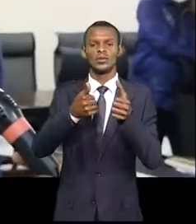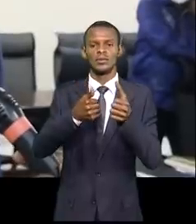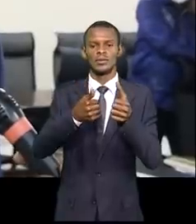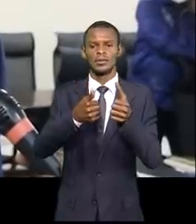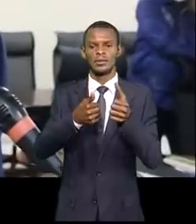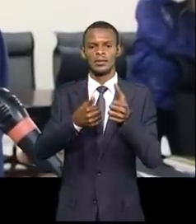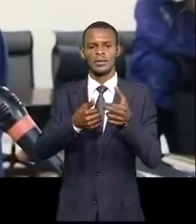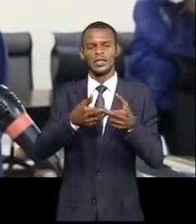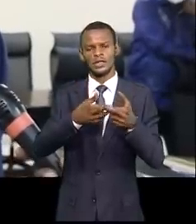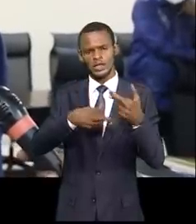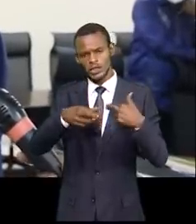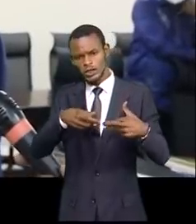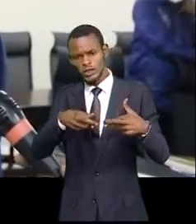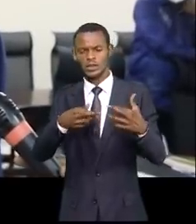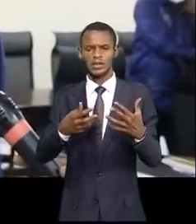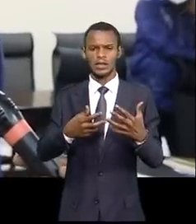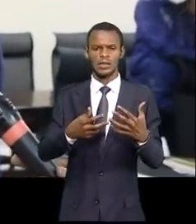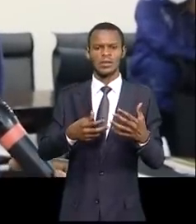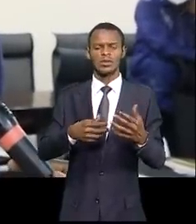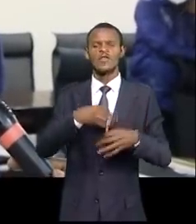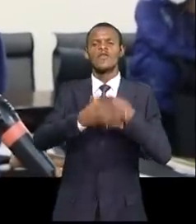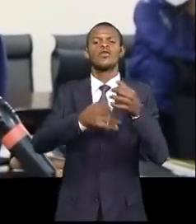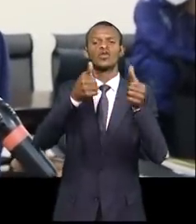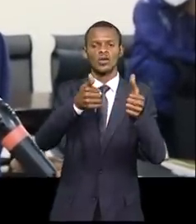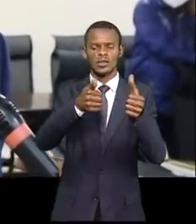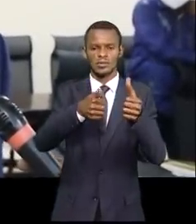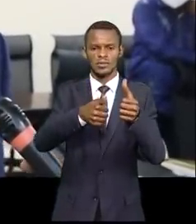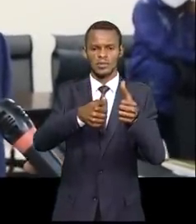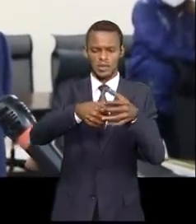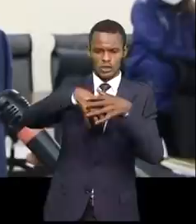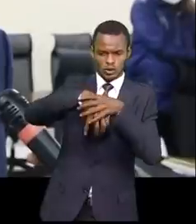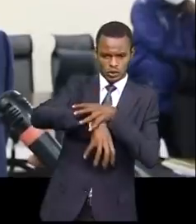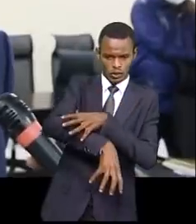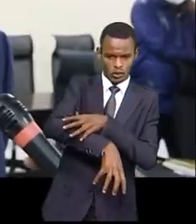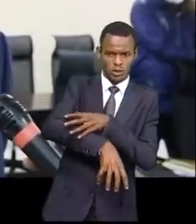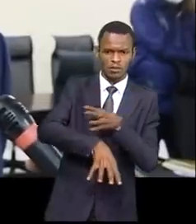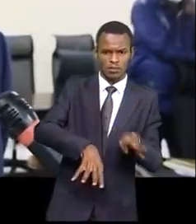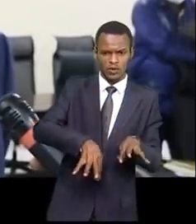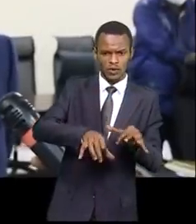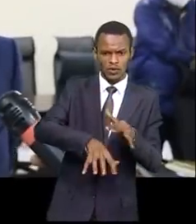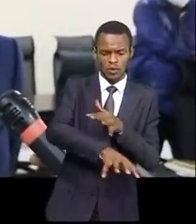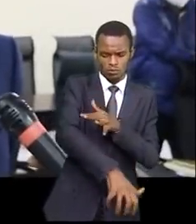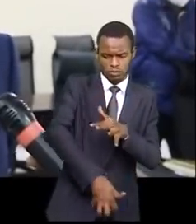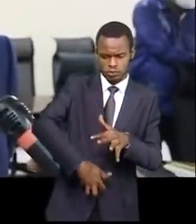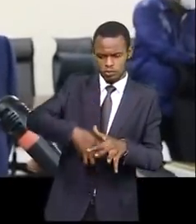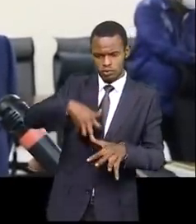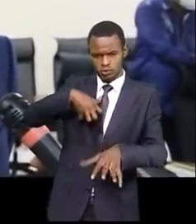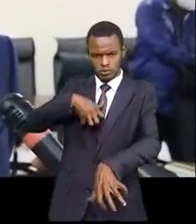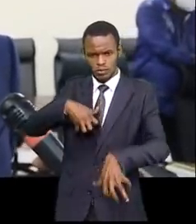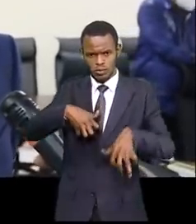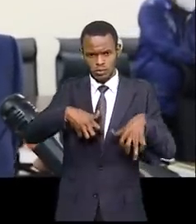pour permettre à ces mêmes de faire correctement son travail ils sont nous parlons de